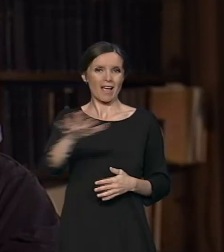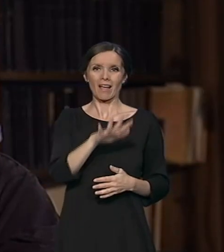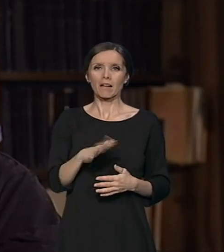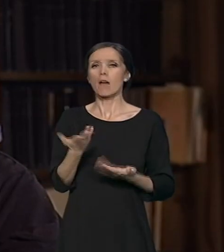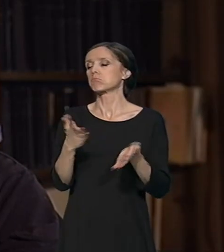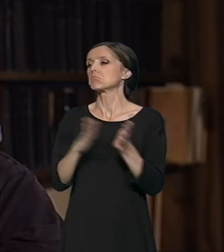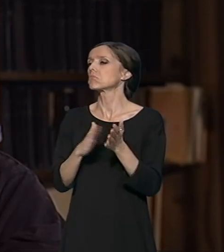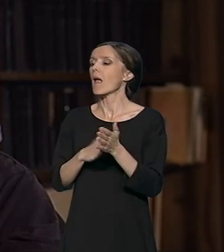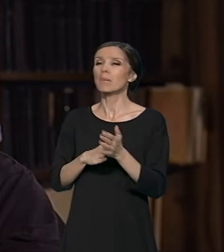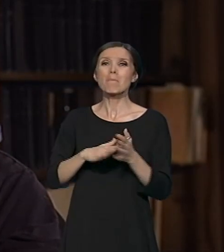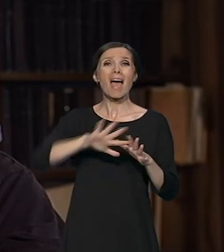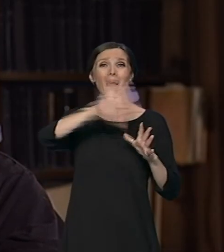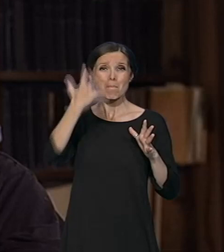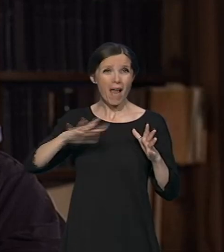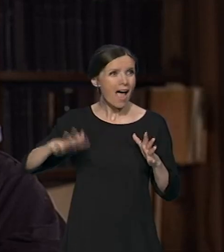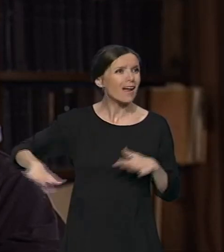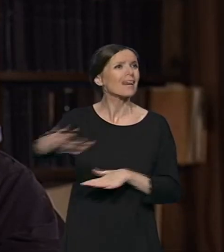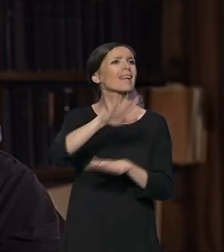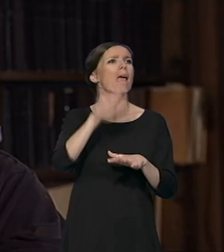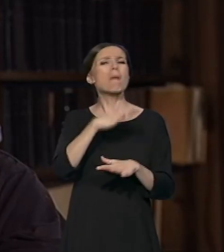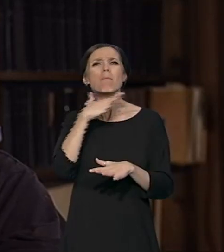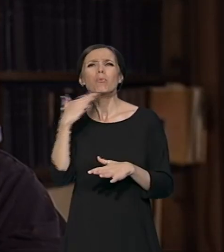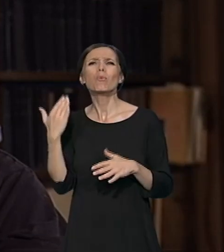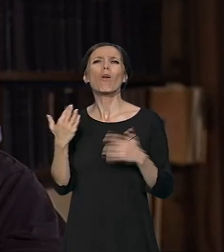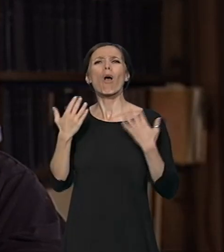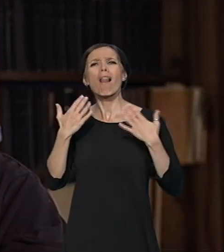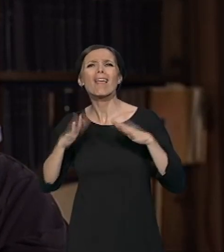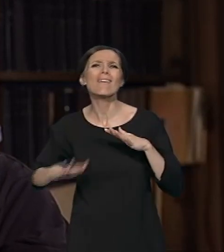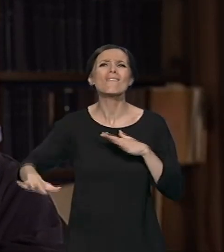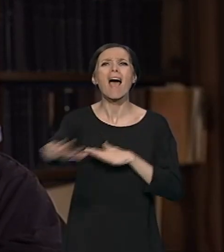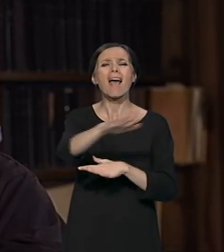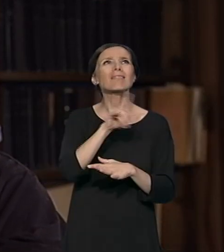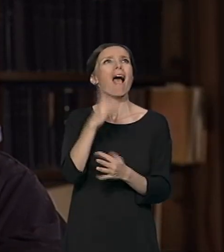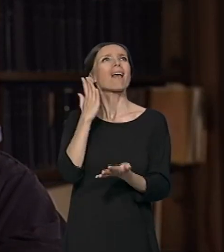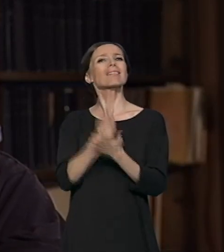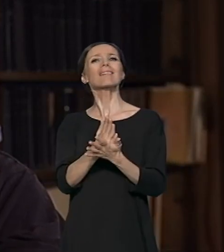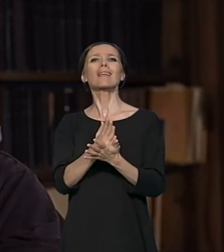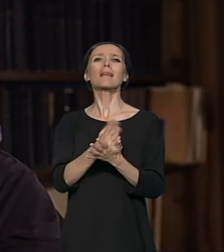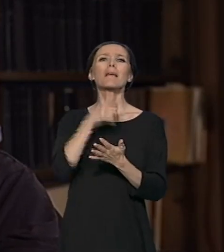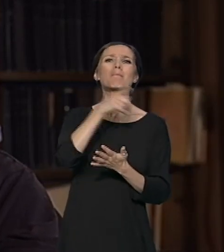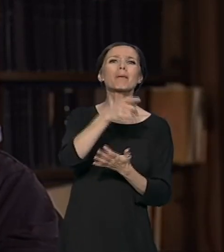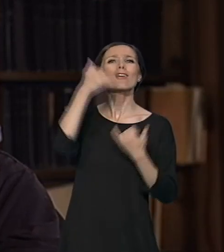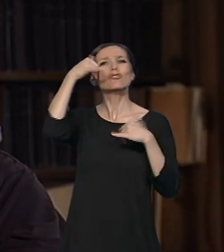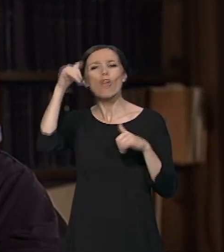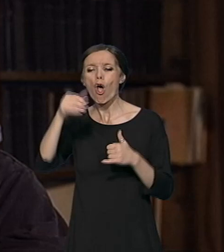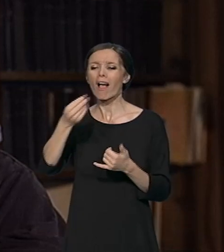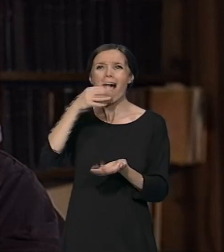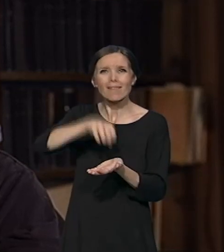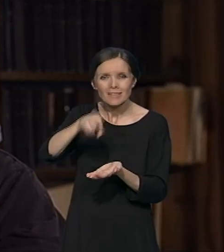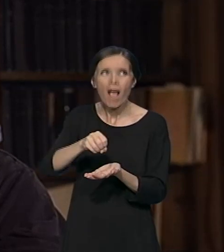su planinske oblasti sa suvatima, pogodne za ispašu, gajena je krupna